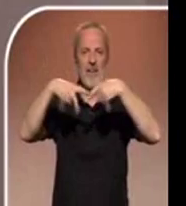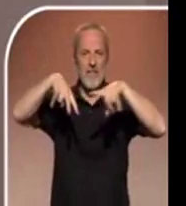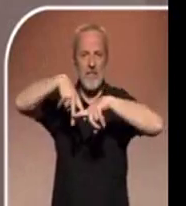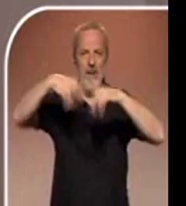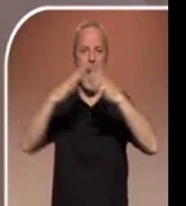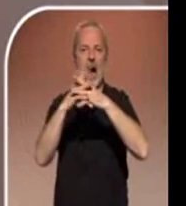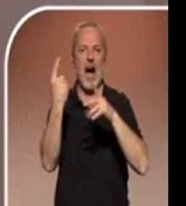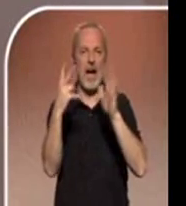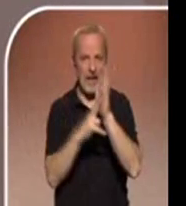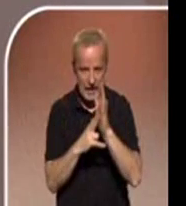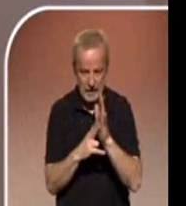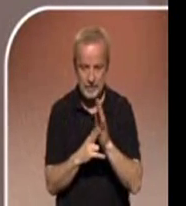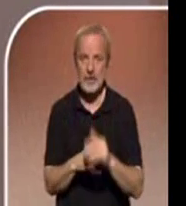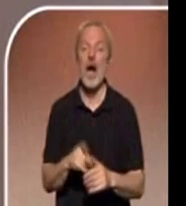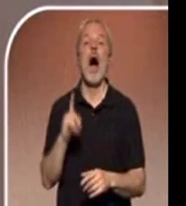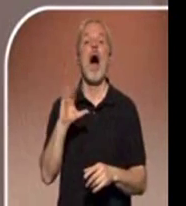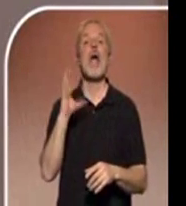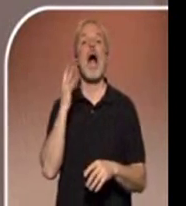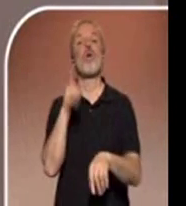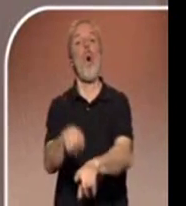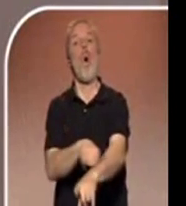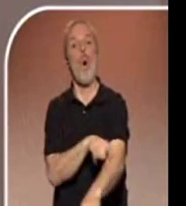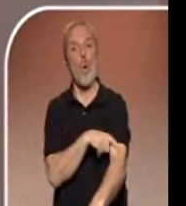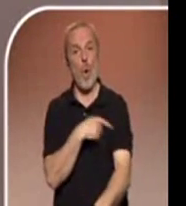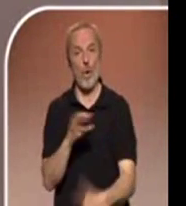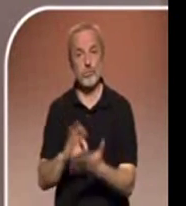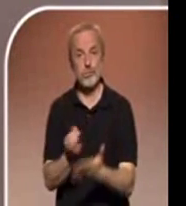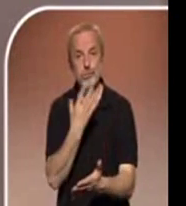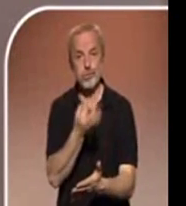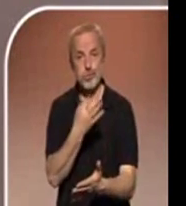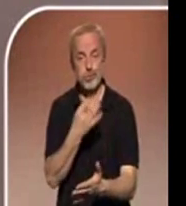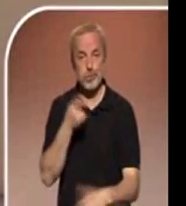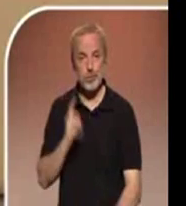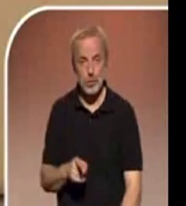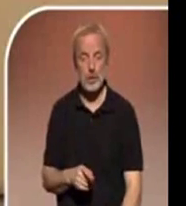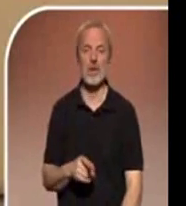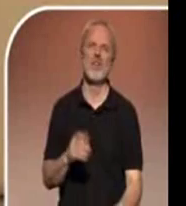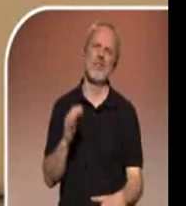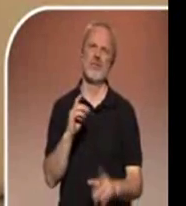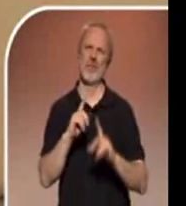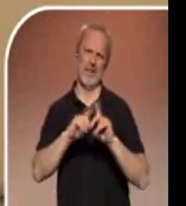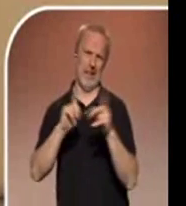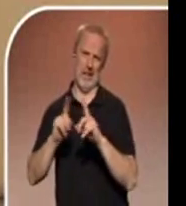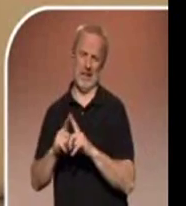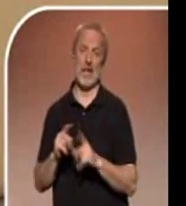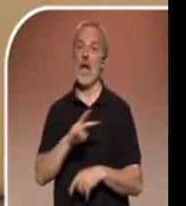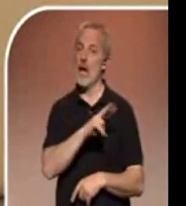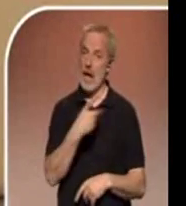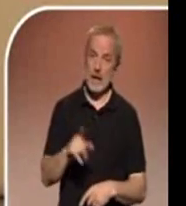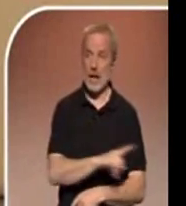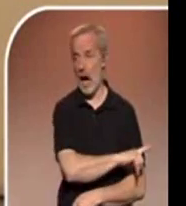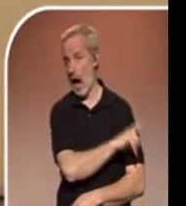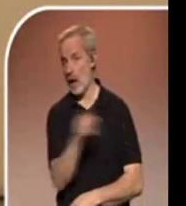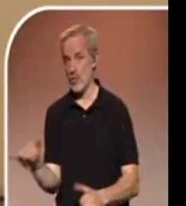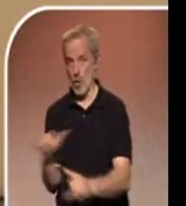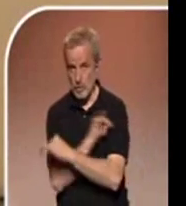tak většinou ne. Ta délka závisí na tom, jak té situaci došlo, jak byla těžká, a dalších rizikových faktorů.